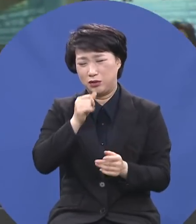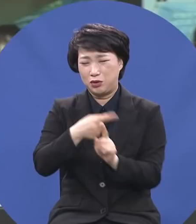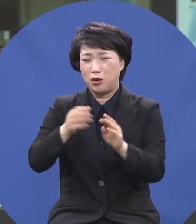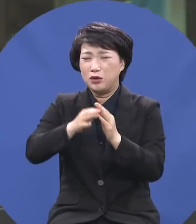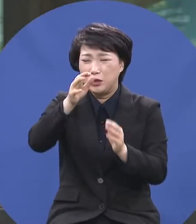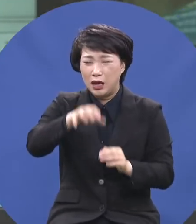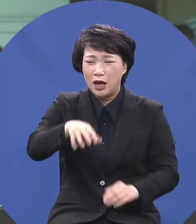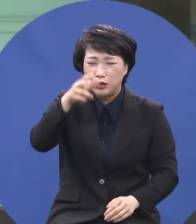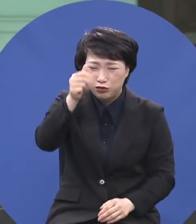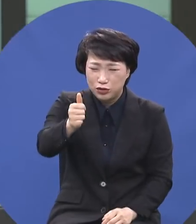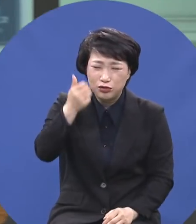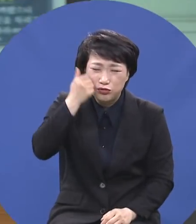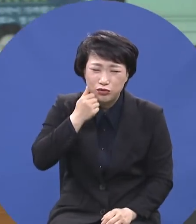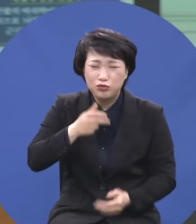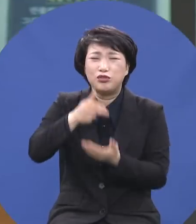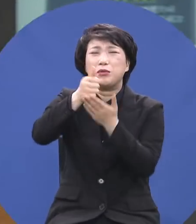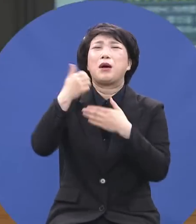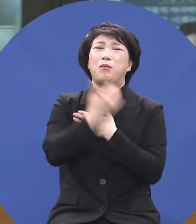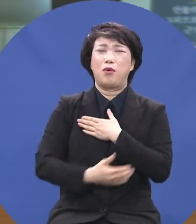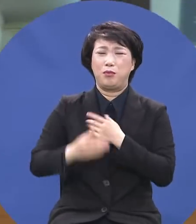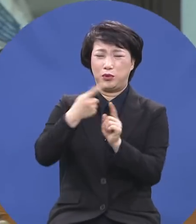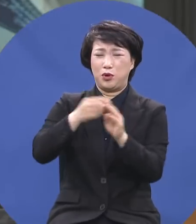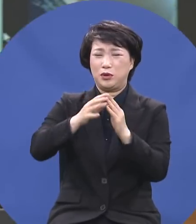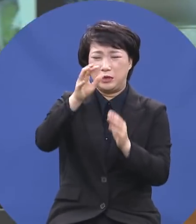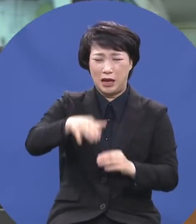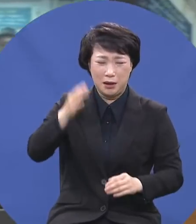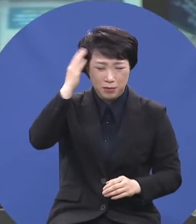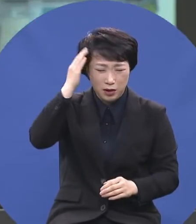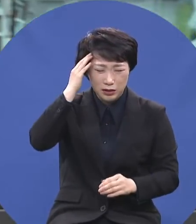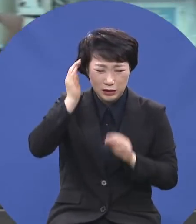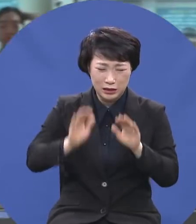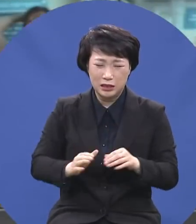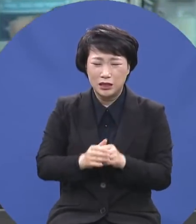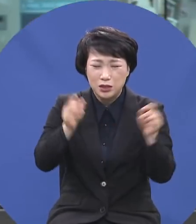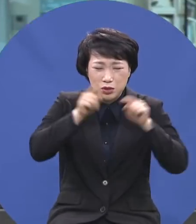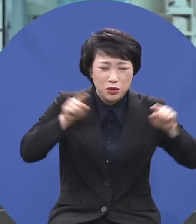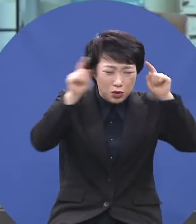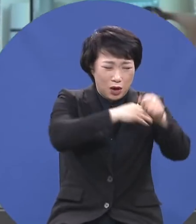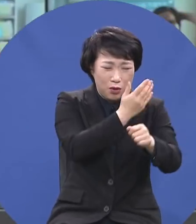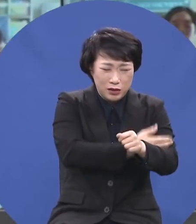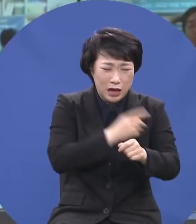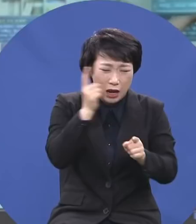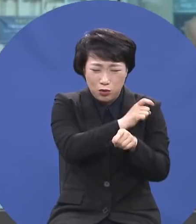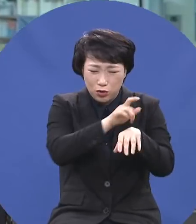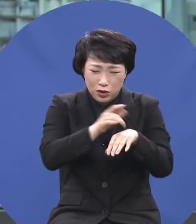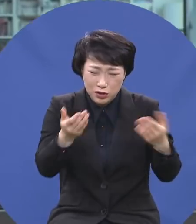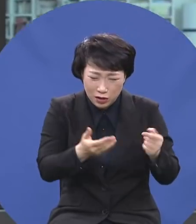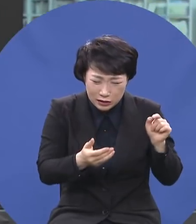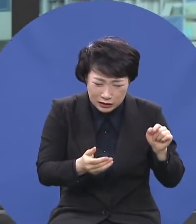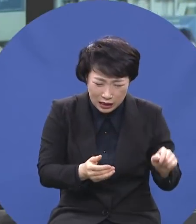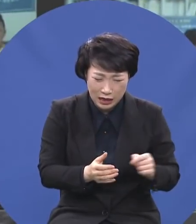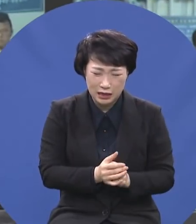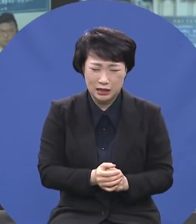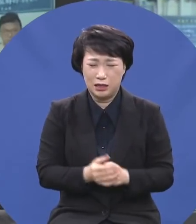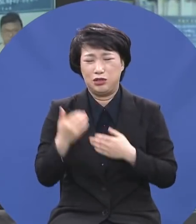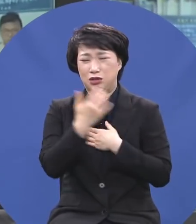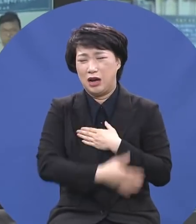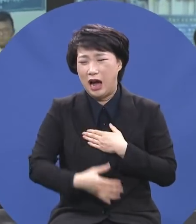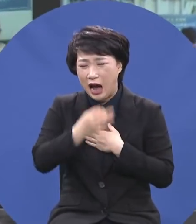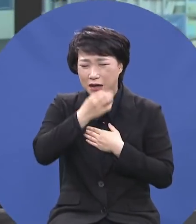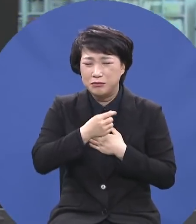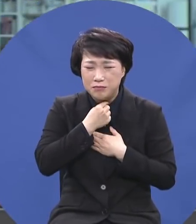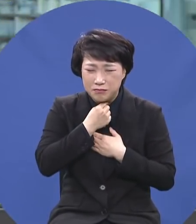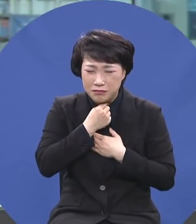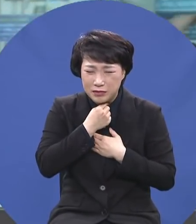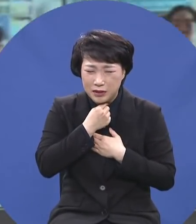교회는 주님의 몸이요 교회의 머리라고 했습니다. 이 음부의 권세 마귀 사단 귀신아 육신의